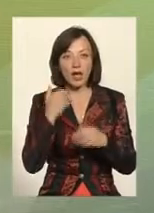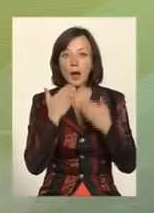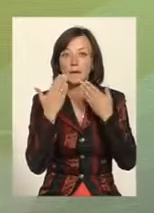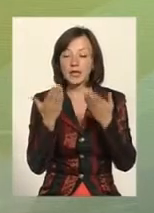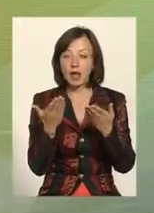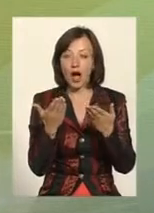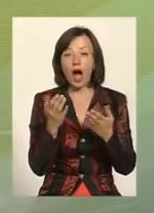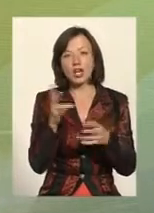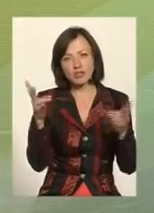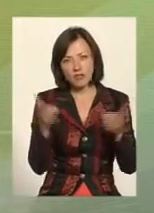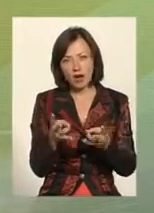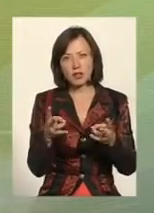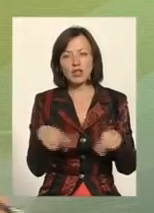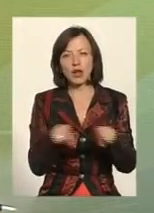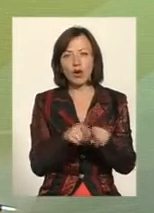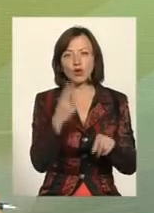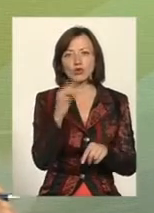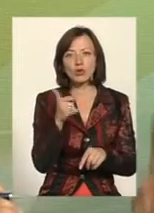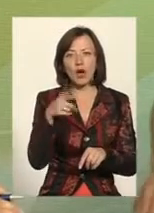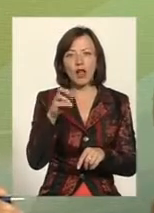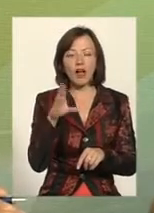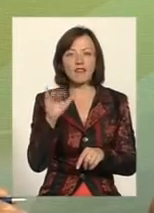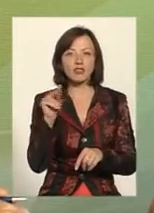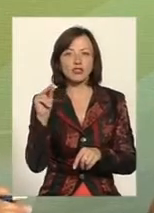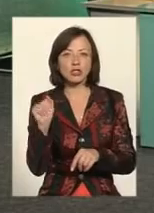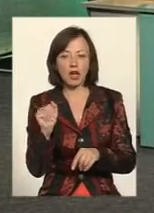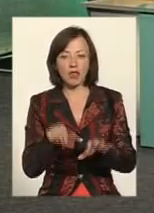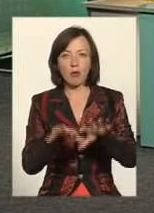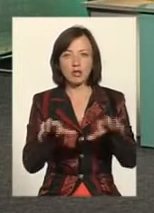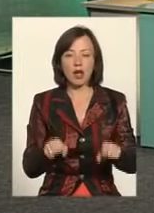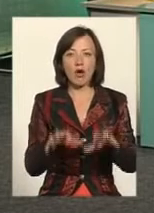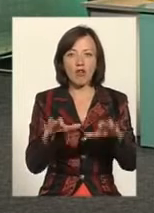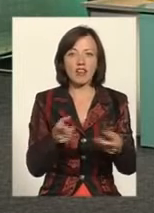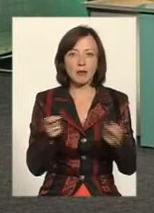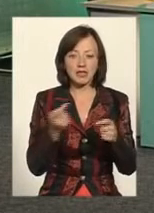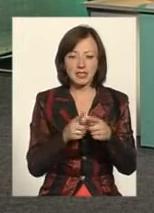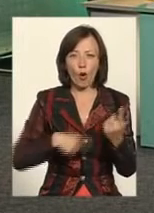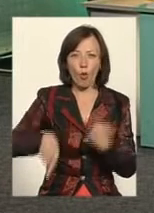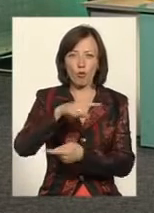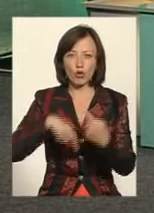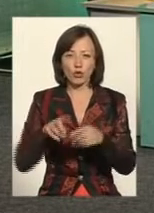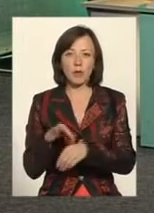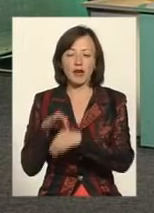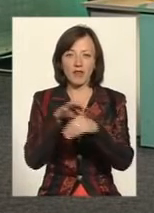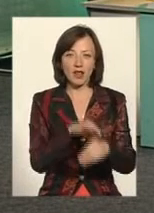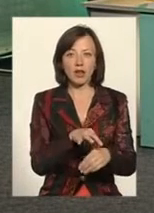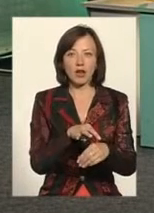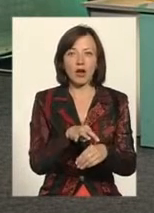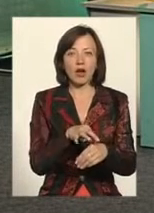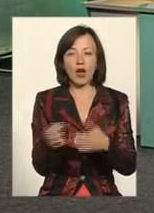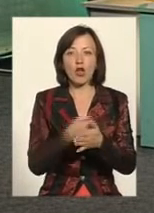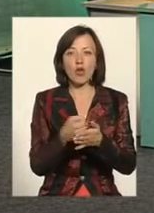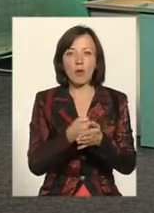питаю, а чи варто такого Цуглевича тримати на посаді голови департаменту? Це ж оборудка. Ми знаємо, хто його привів. Його привело